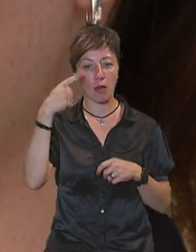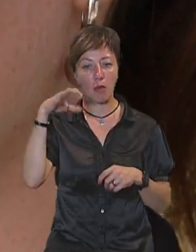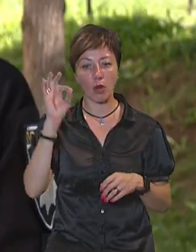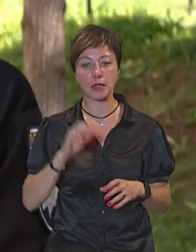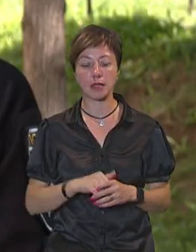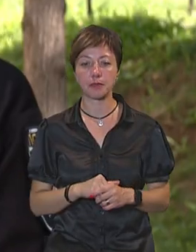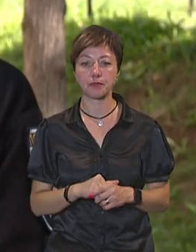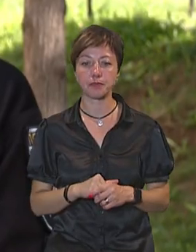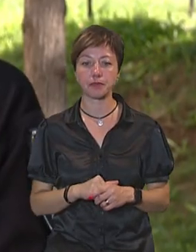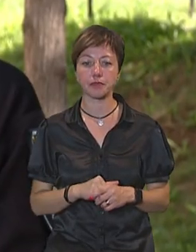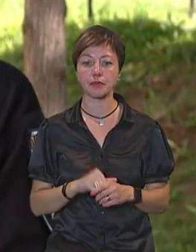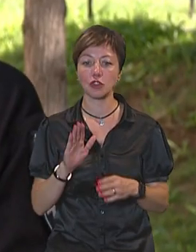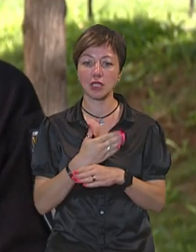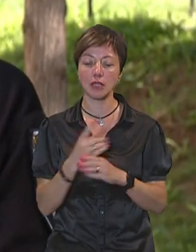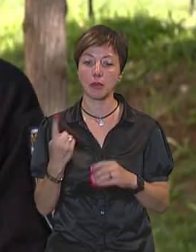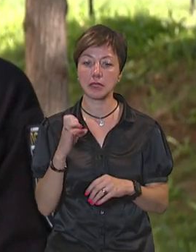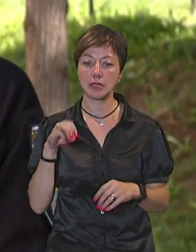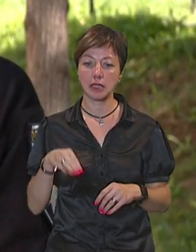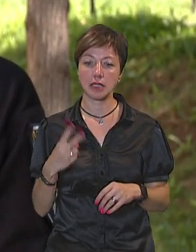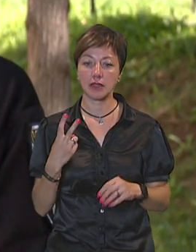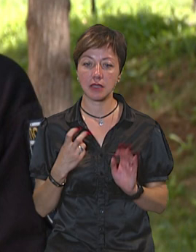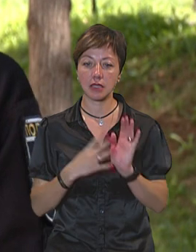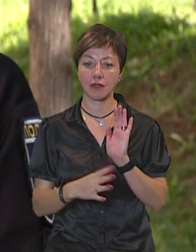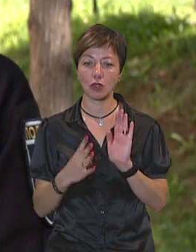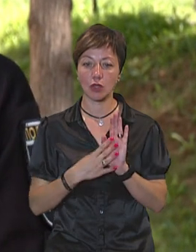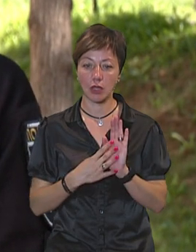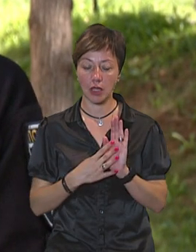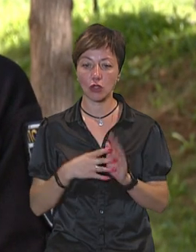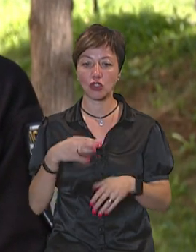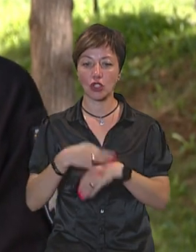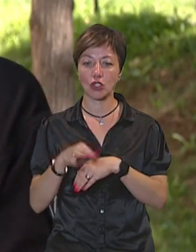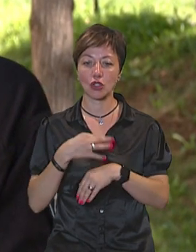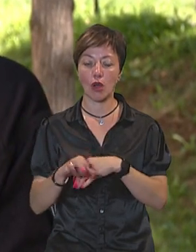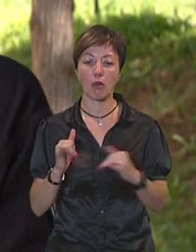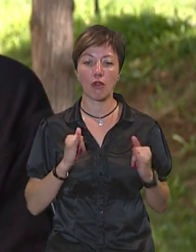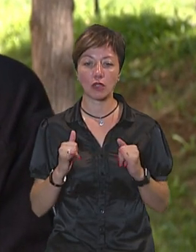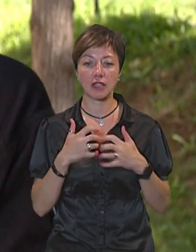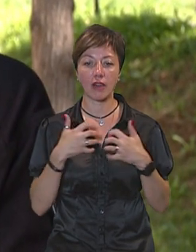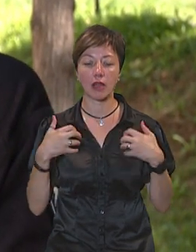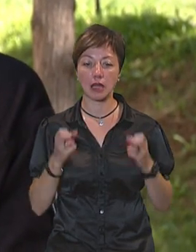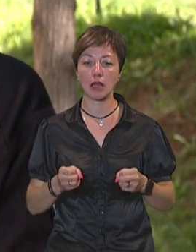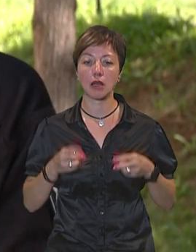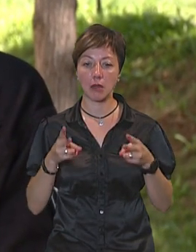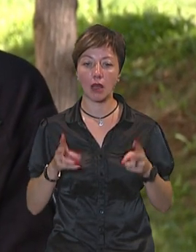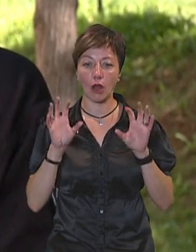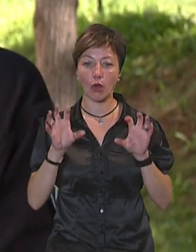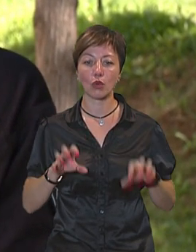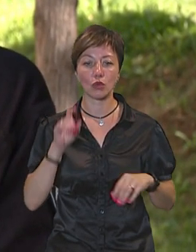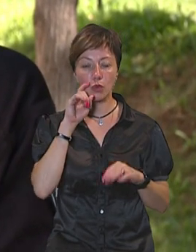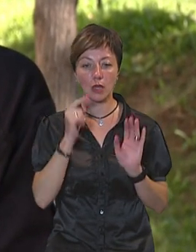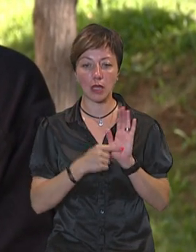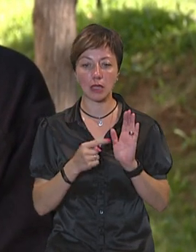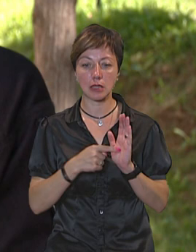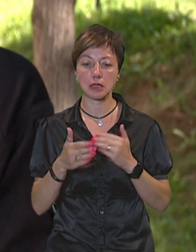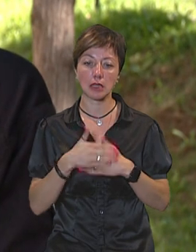Віра Мазур. За частиною першої статті 299 «Жорстоке поводження з тваринами» Кримінального кодексу України.